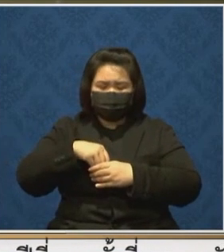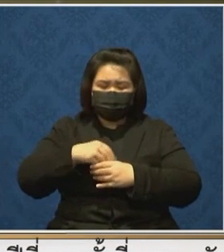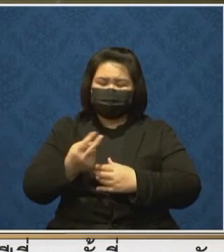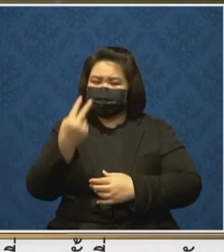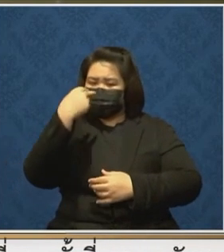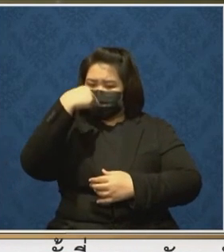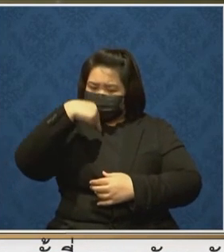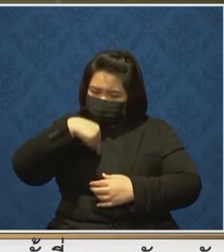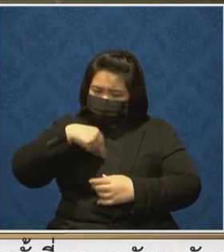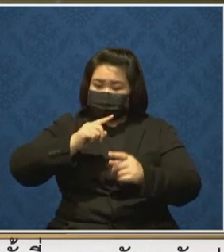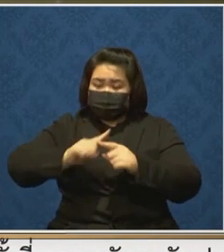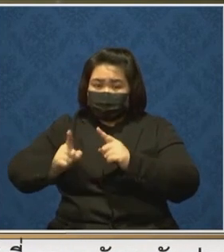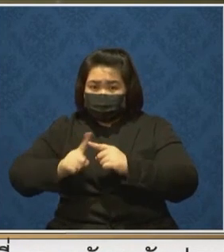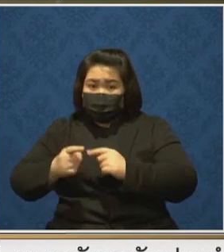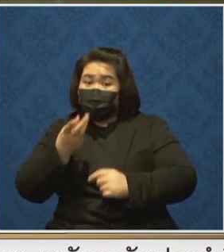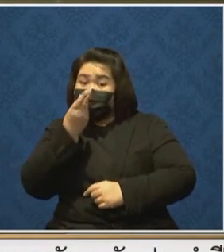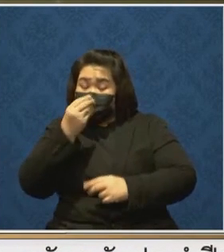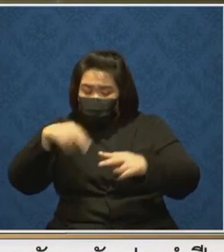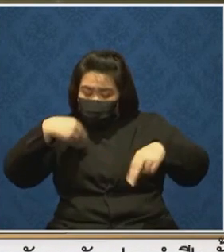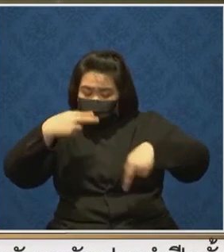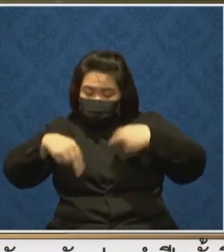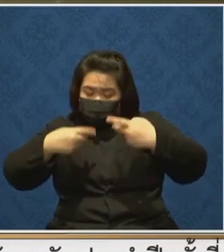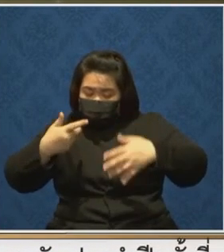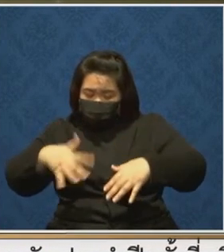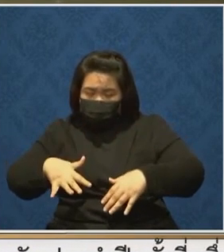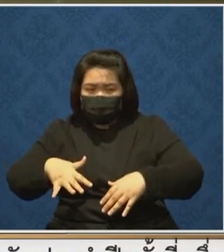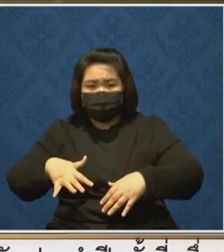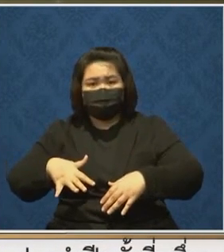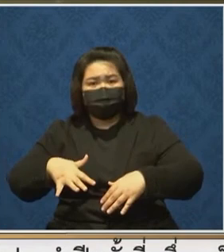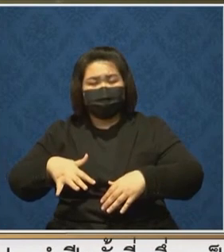mineralism ahซึประก